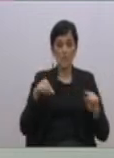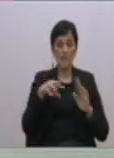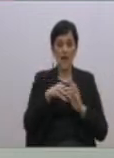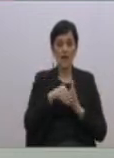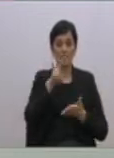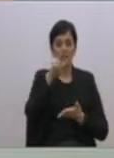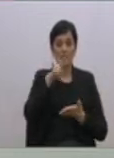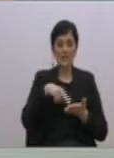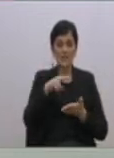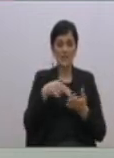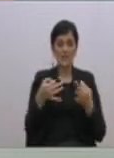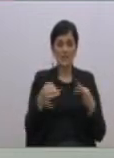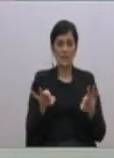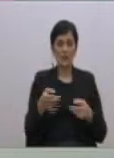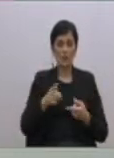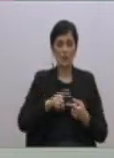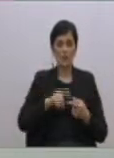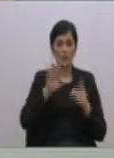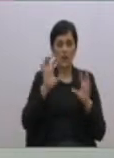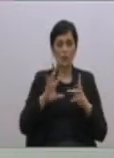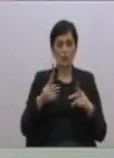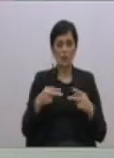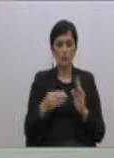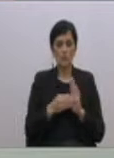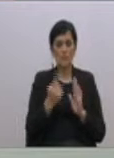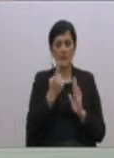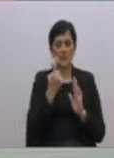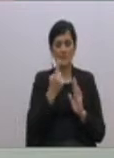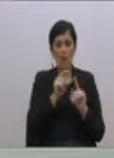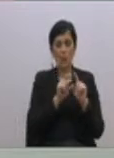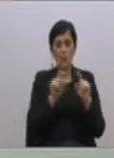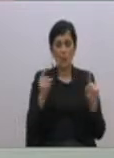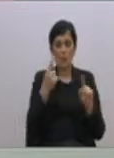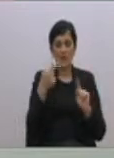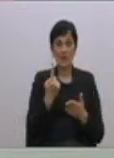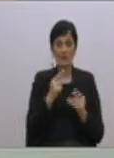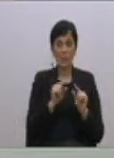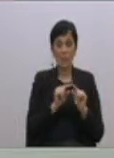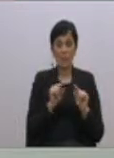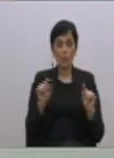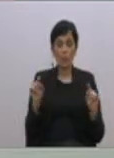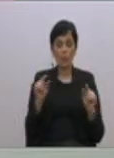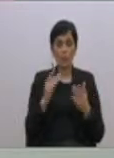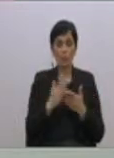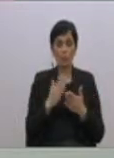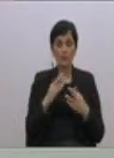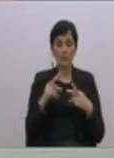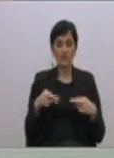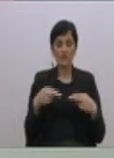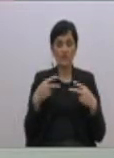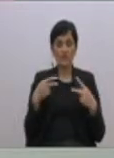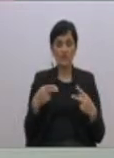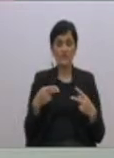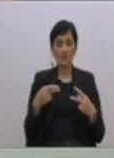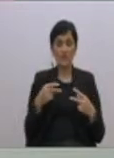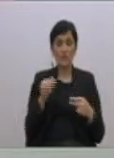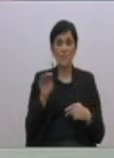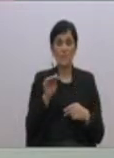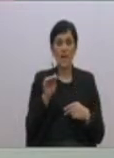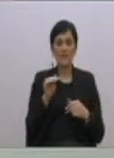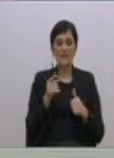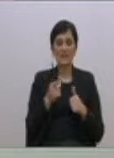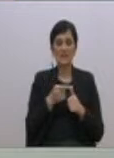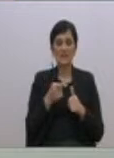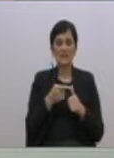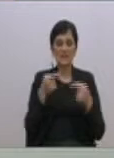ლიცენზიებისა და ნებართვების შესახებ კანონში ცვლილება. პირველ მუხლის პირველ პუნქტში თუ არის? არის ცვლილებები, კერძოდ ფედერაციის